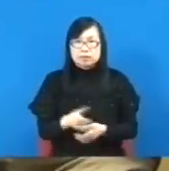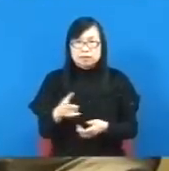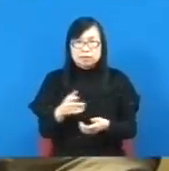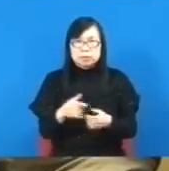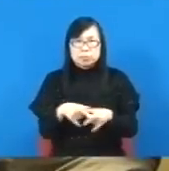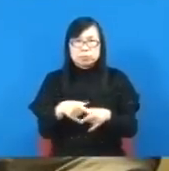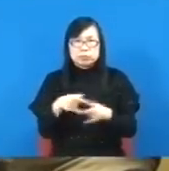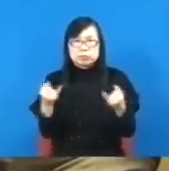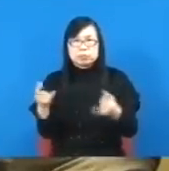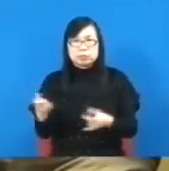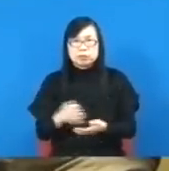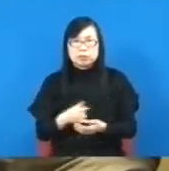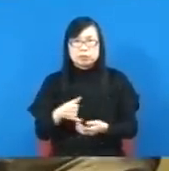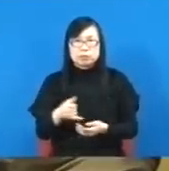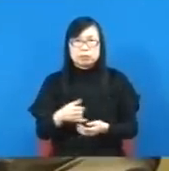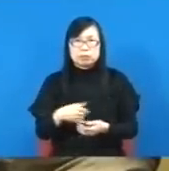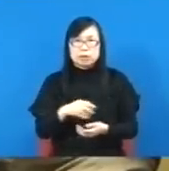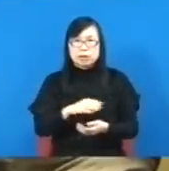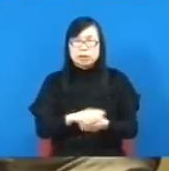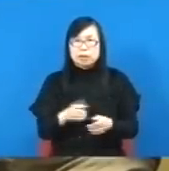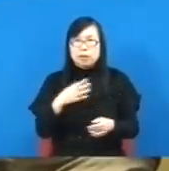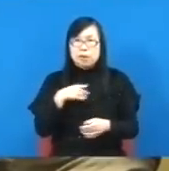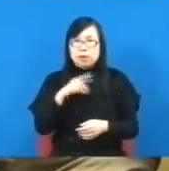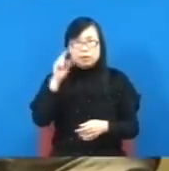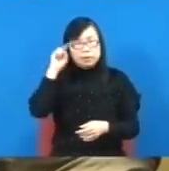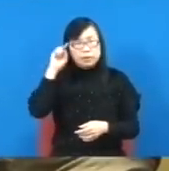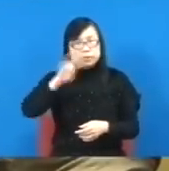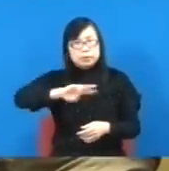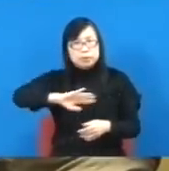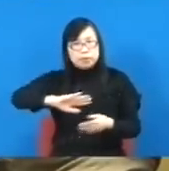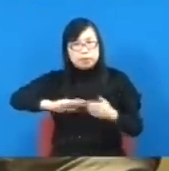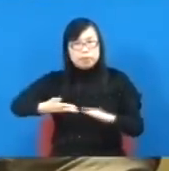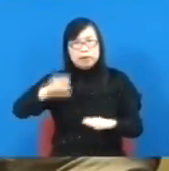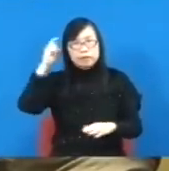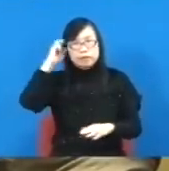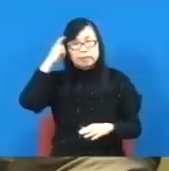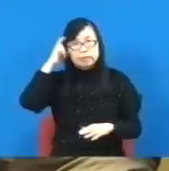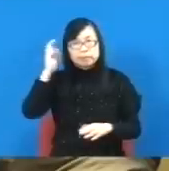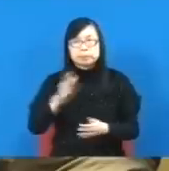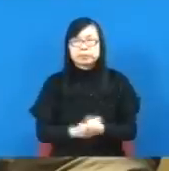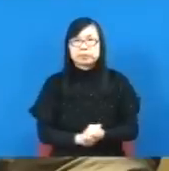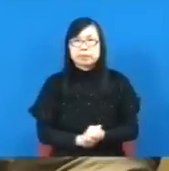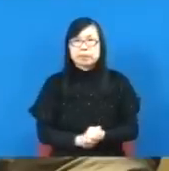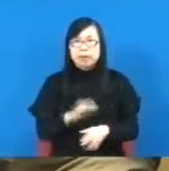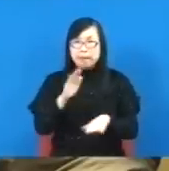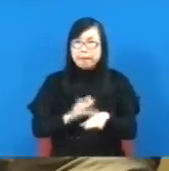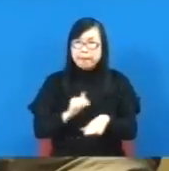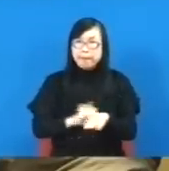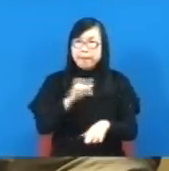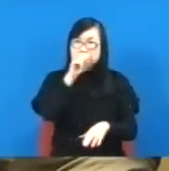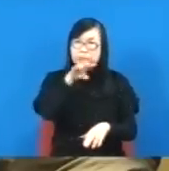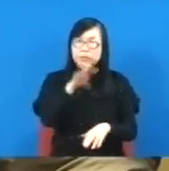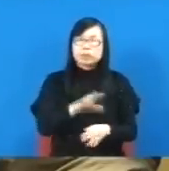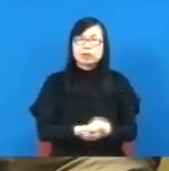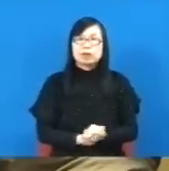灣同胞咁樣嘅台灣同胞啊，哥，你真係 我又調翻轉咁睇啦，咁咪啱啱 劇本讀得太曳， 因為啱啱嗰陣時咧， 星爺先讀